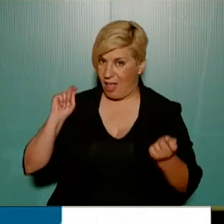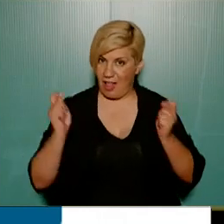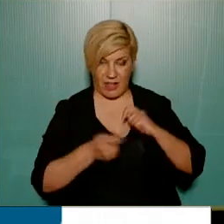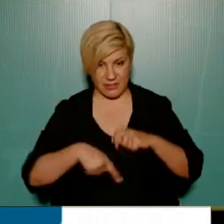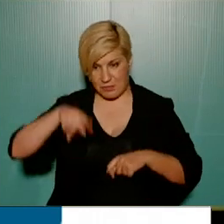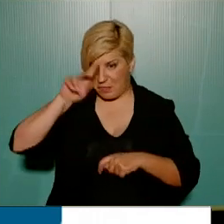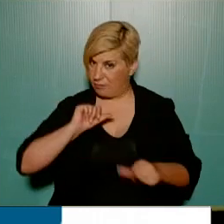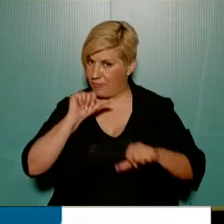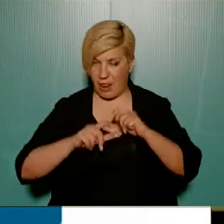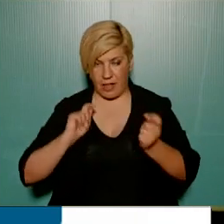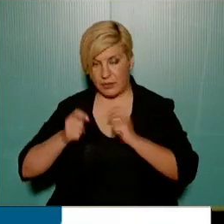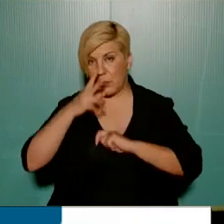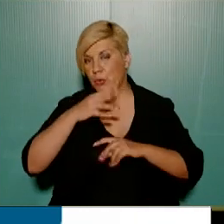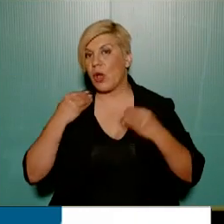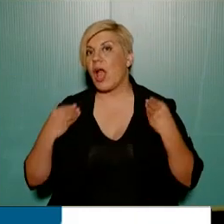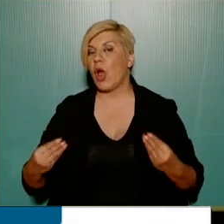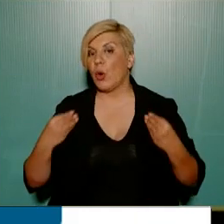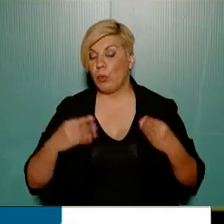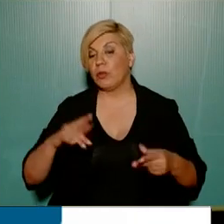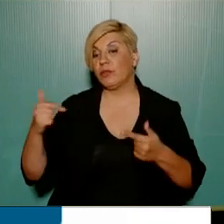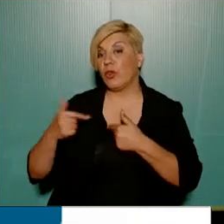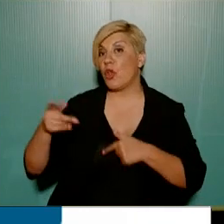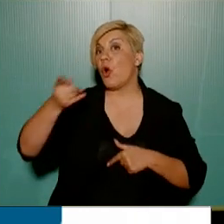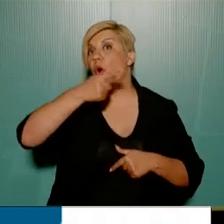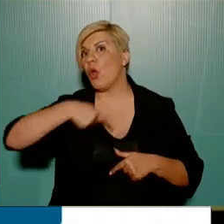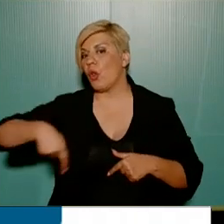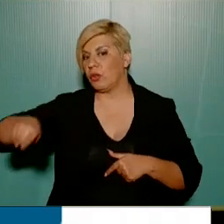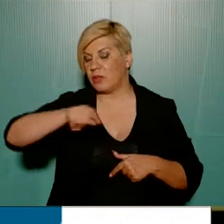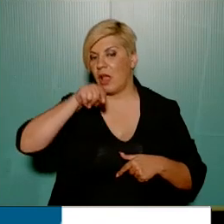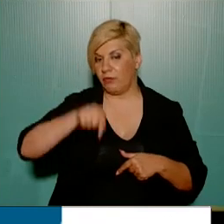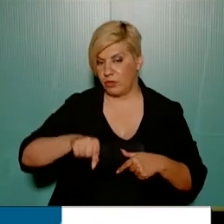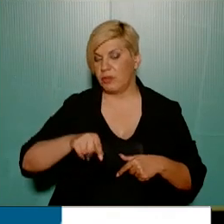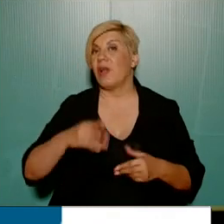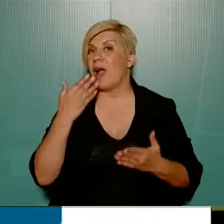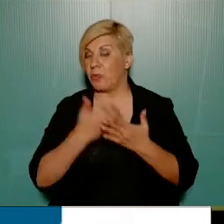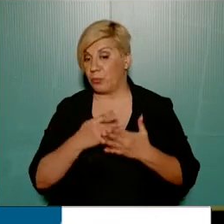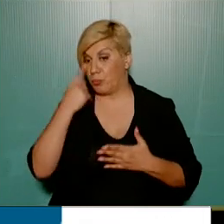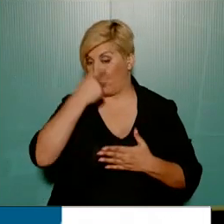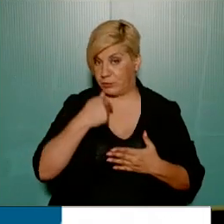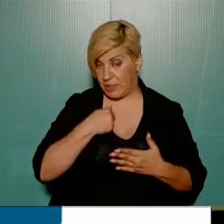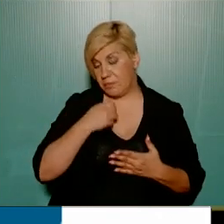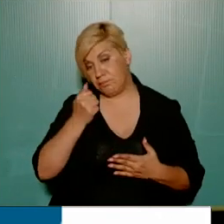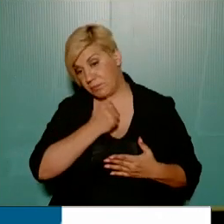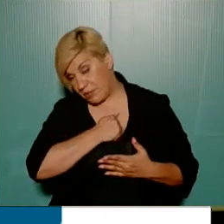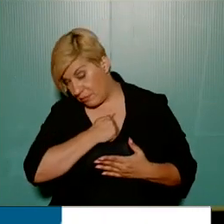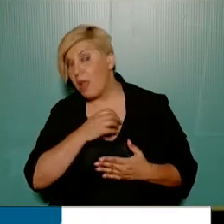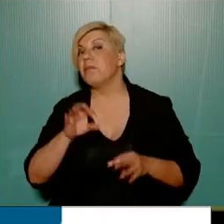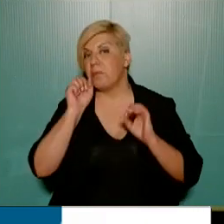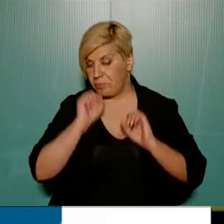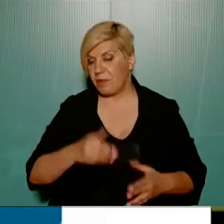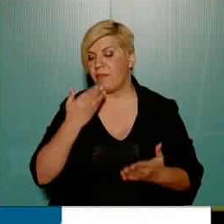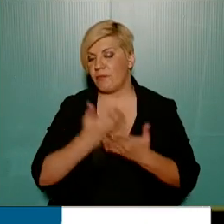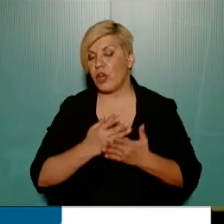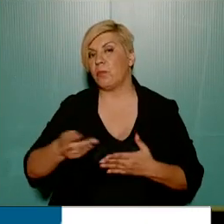μέρα με την ημέρα, προς το καλύτερο με τη βοήθεια όλων σας. Και αυτό δεν αποτελεί προσωπική μου εκτίμηση, αλλά επιβεβαιώνεται από